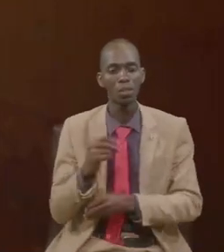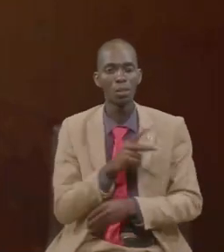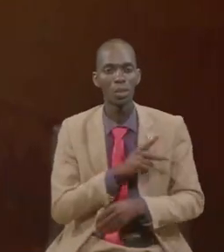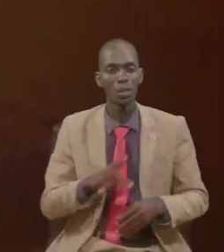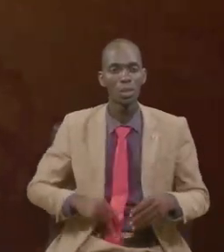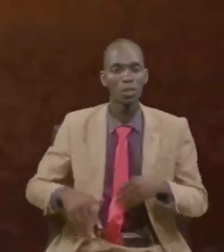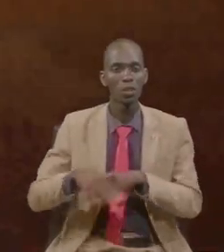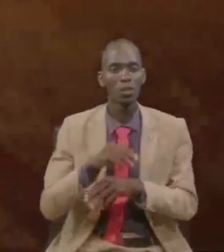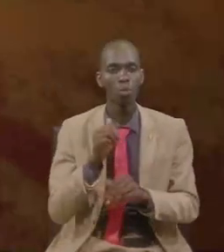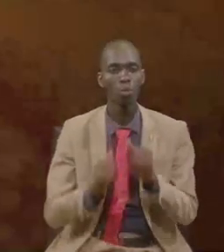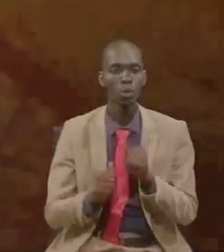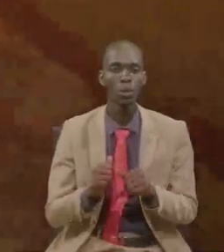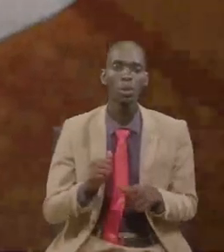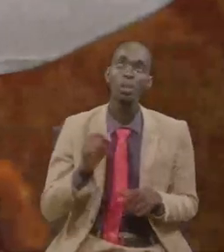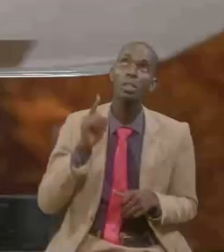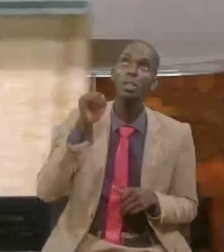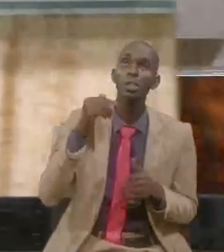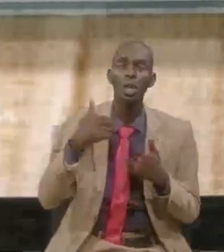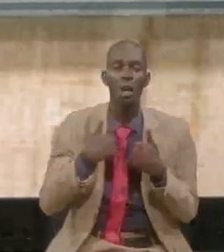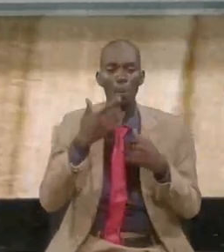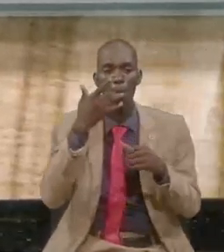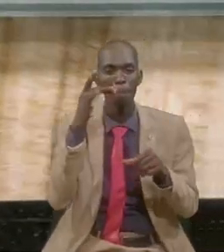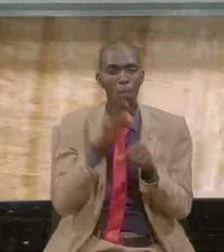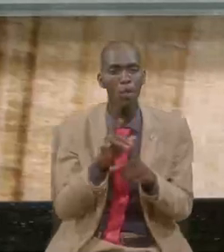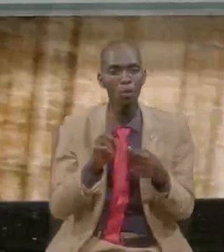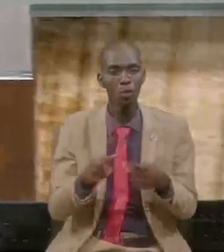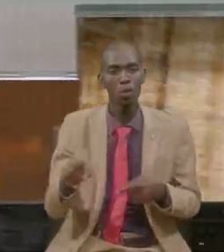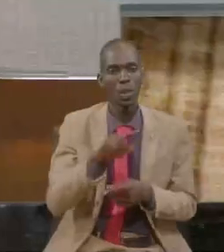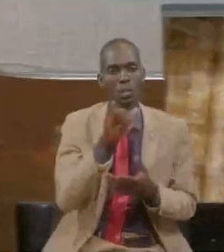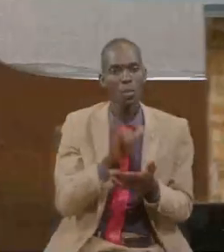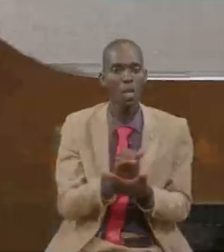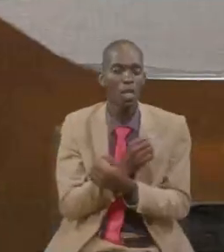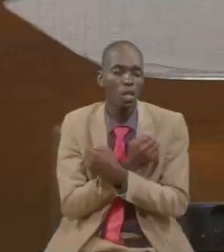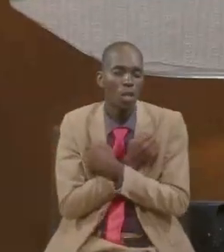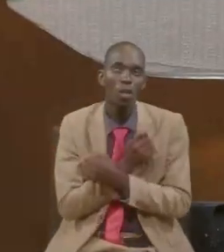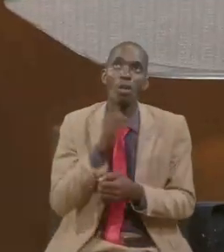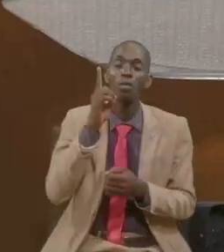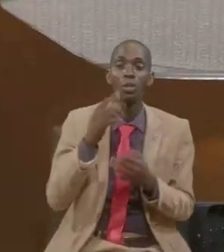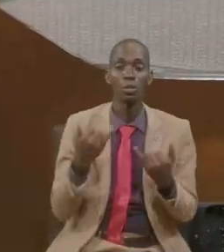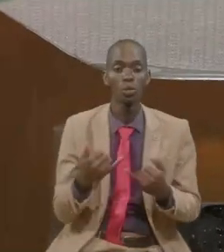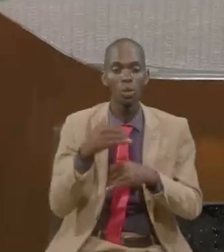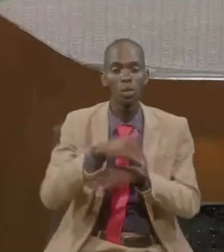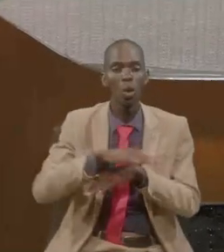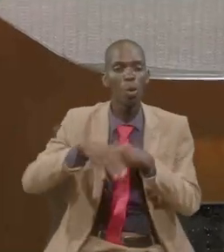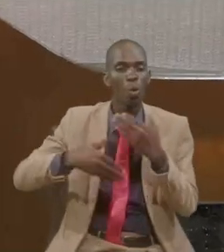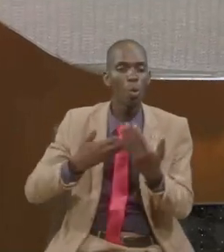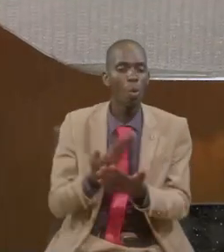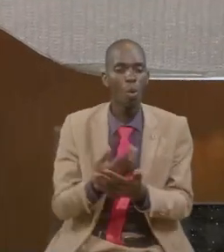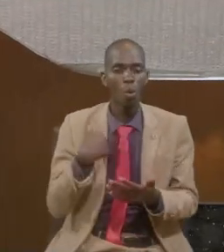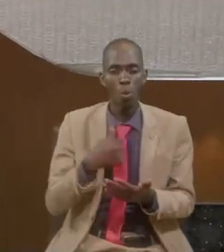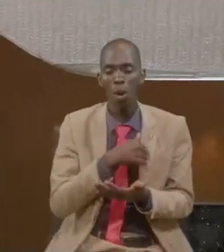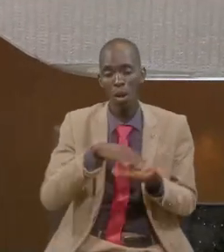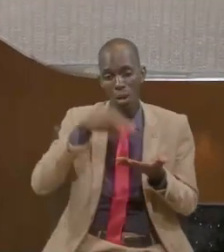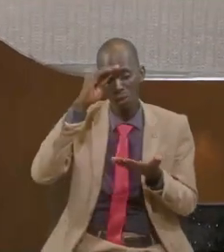et vous bien-aimés, Dieu n'a-t-il pas choisi les pauvres aux yeux du monde pour qu'ils soient riches en la foi et héritiers du royaume qu'il a promis à ceux qui